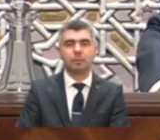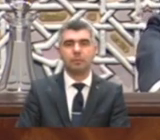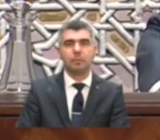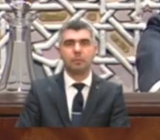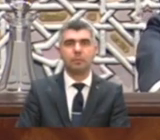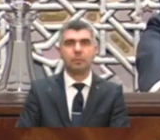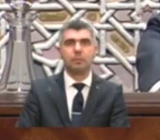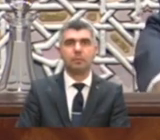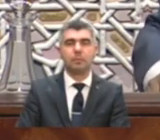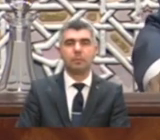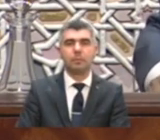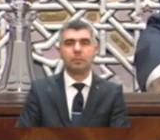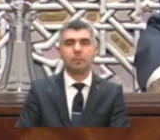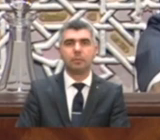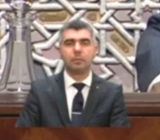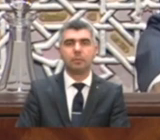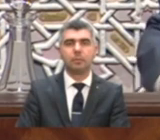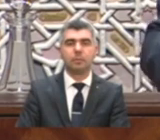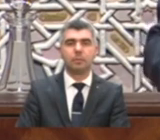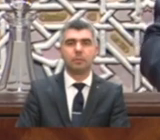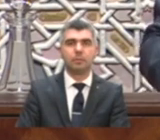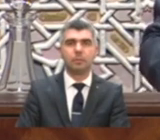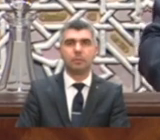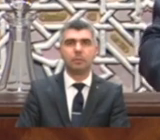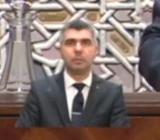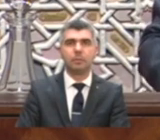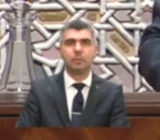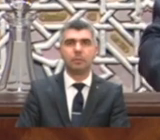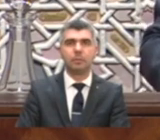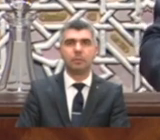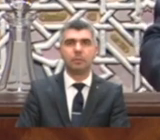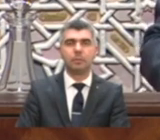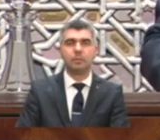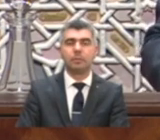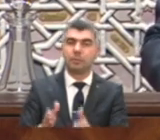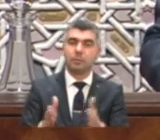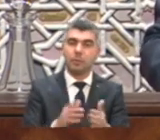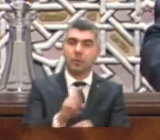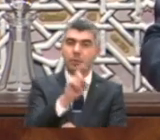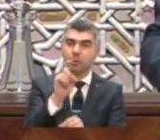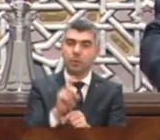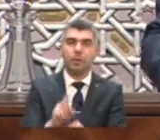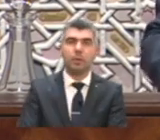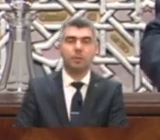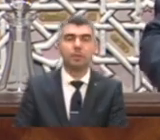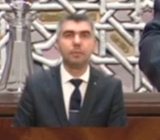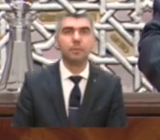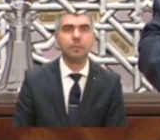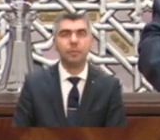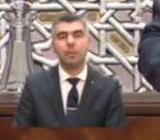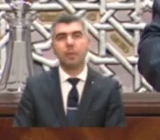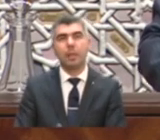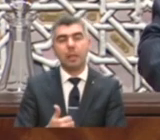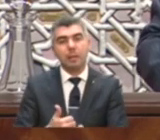لا ما كاينش تعقيب اضافي. إذا نمر للسؤال الموالي عن دعم